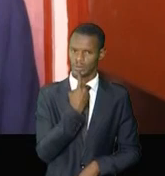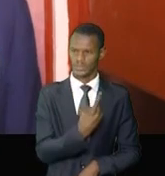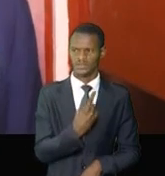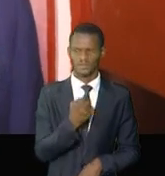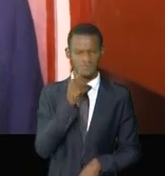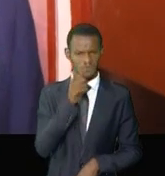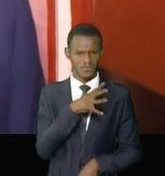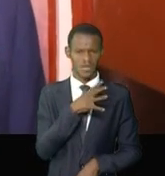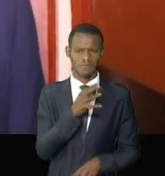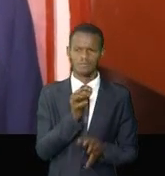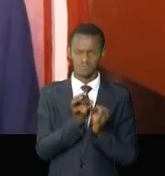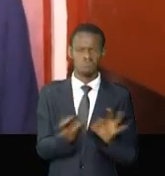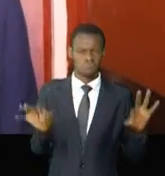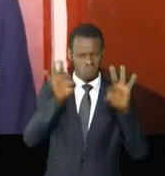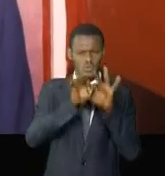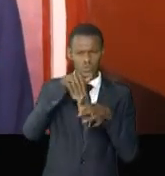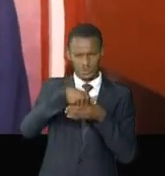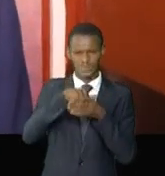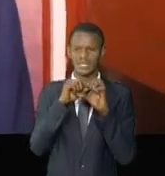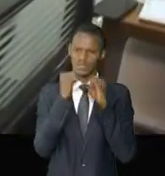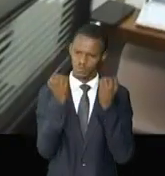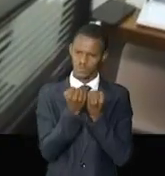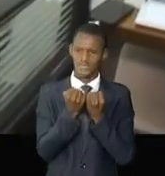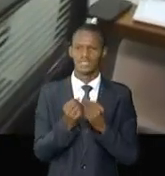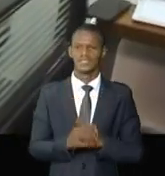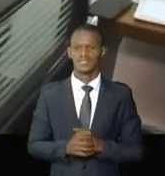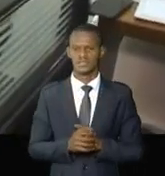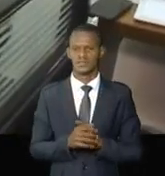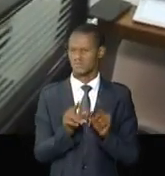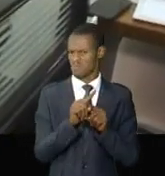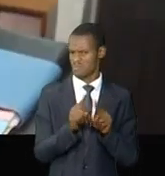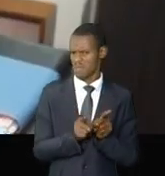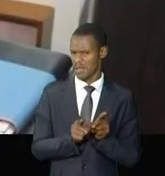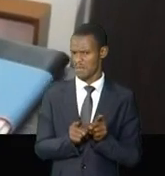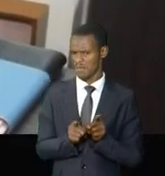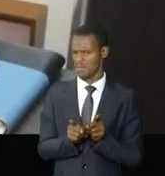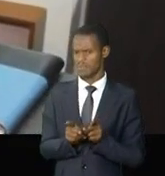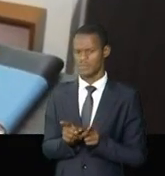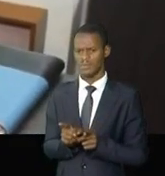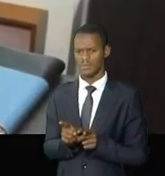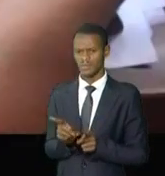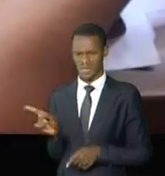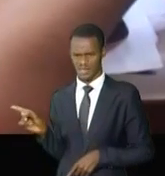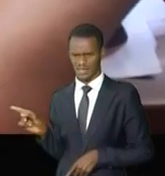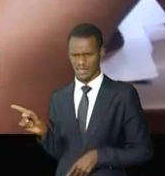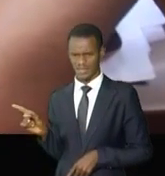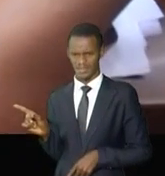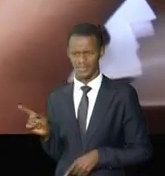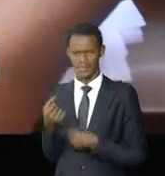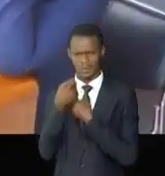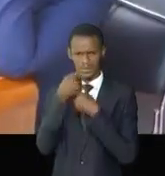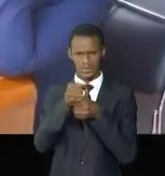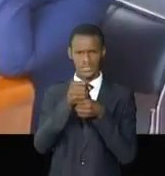une radio très originale comme celle-là, qui donne la parole aux femmes et qui fait la promotion